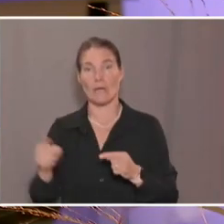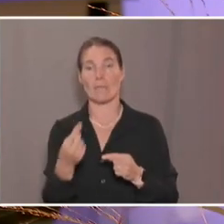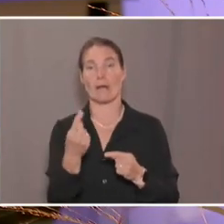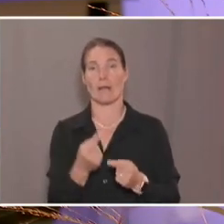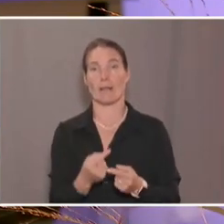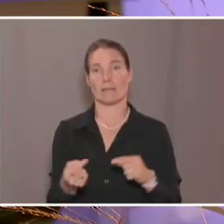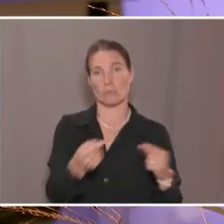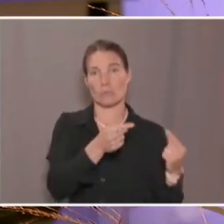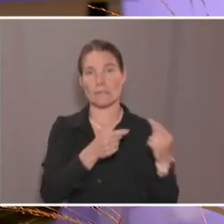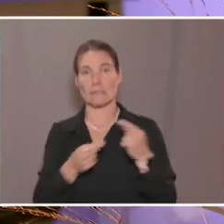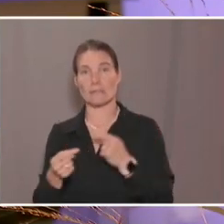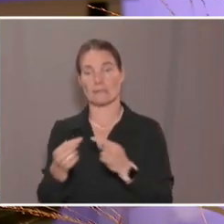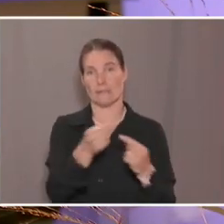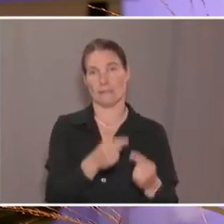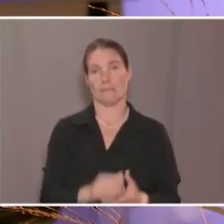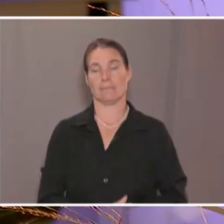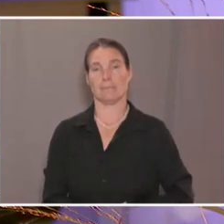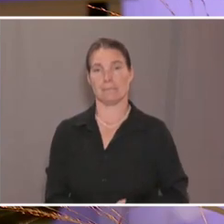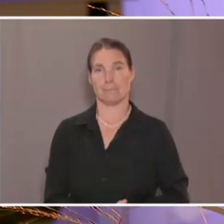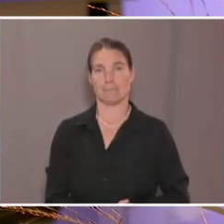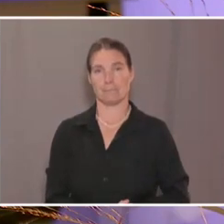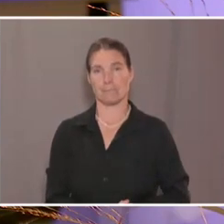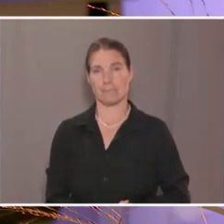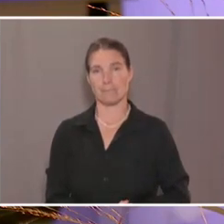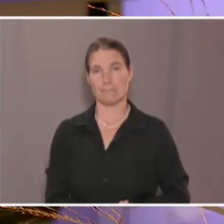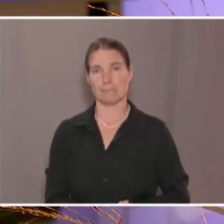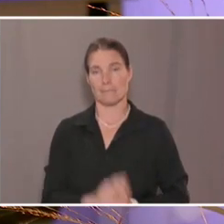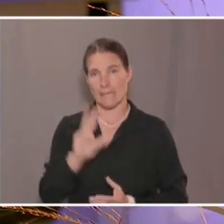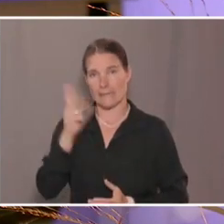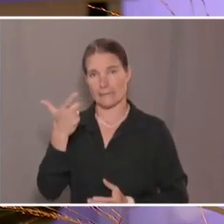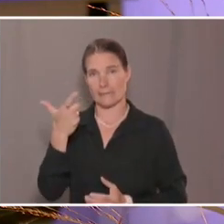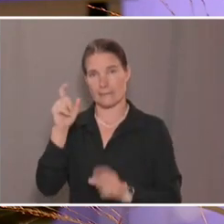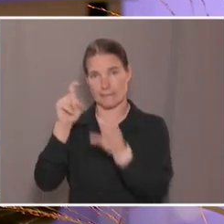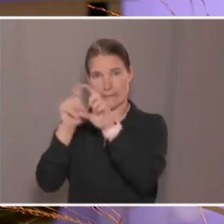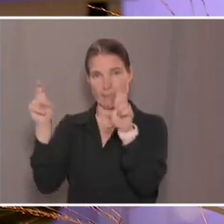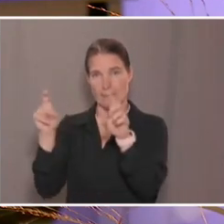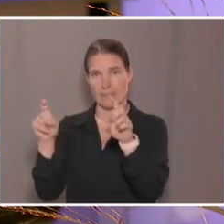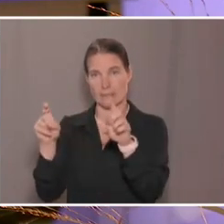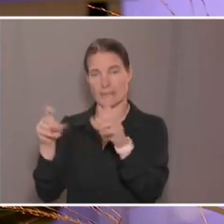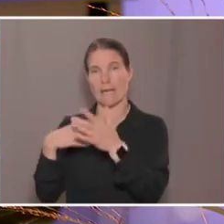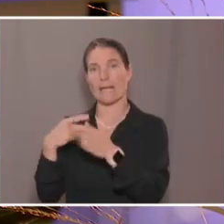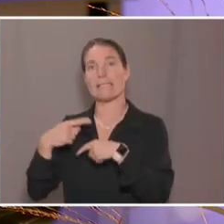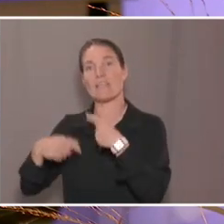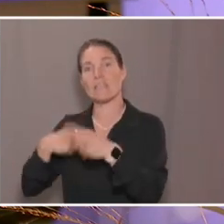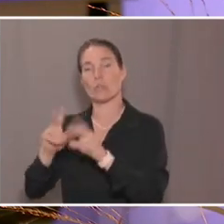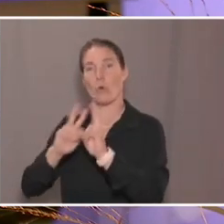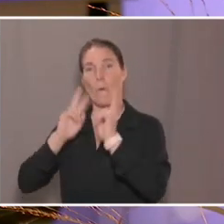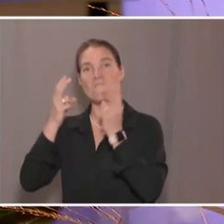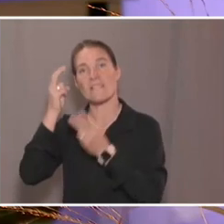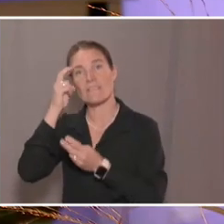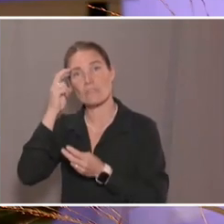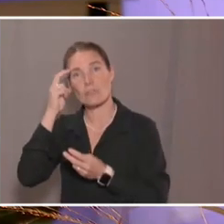ja noch weiter vertiefen. Lassen Sie mich einen dritten Punkt nennen, nachhaltige Entwicklung,